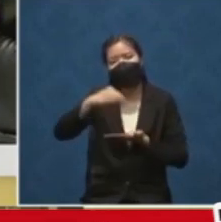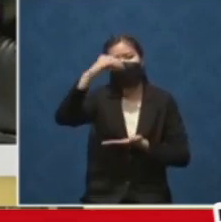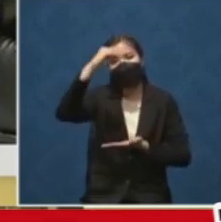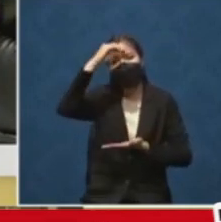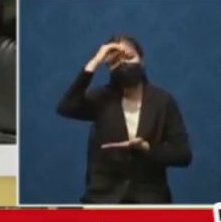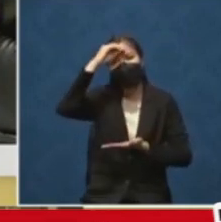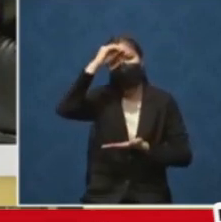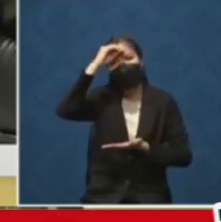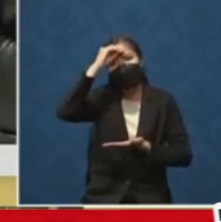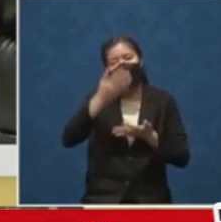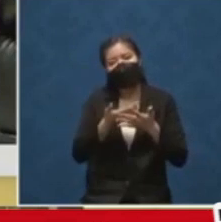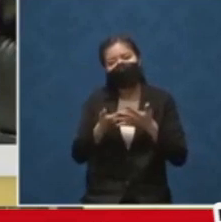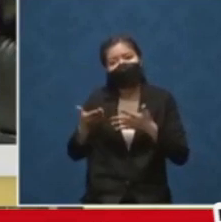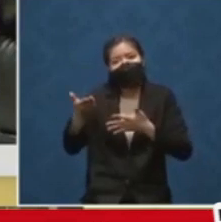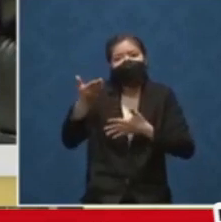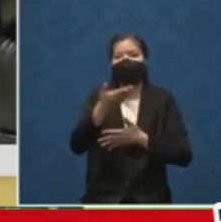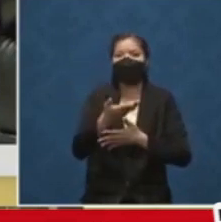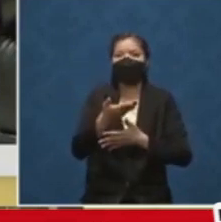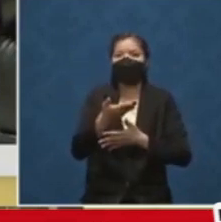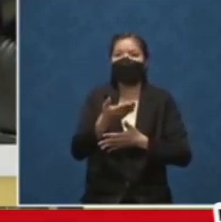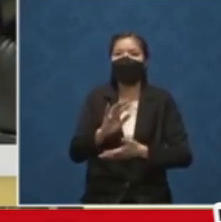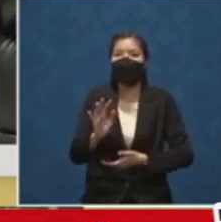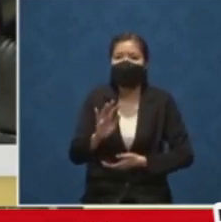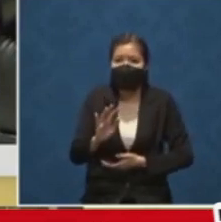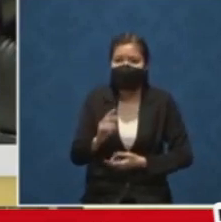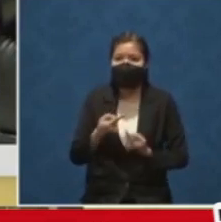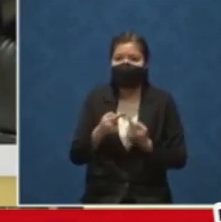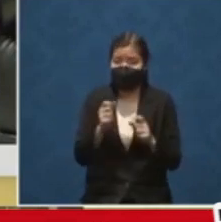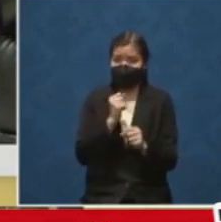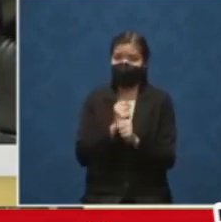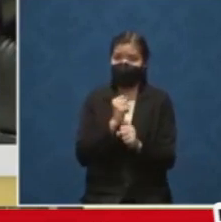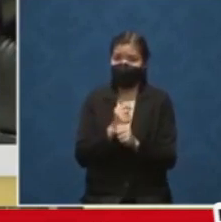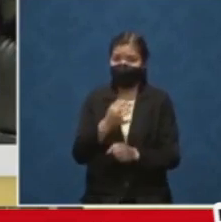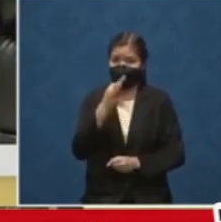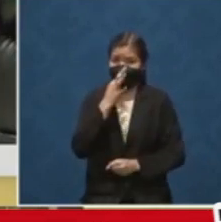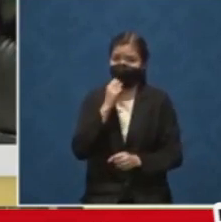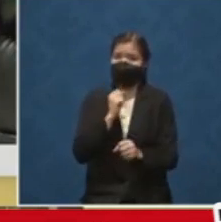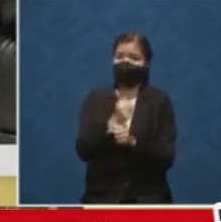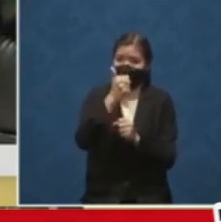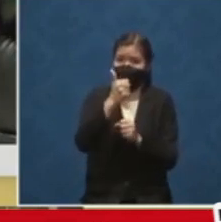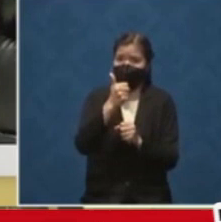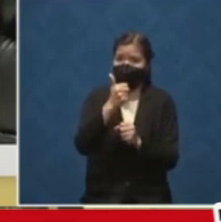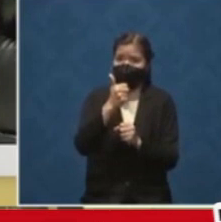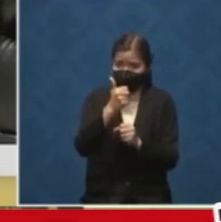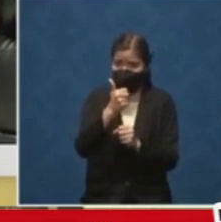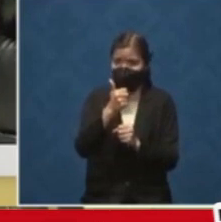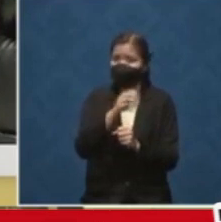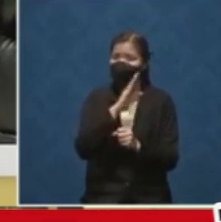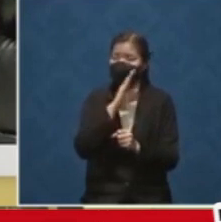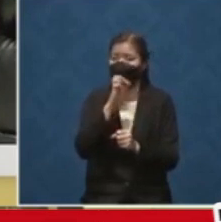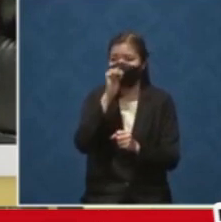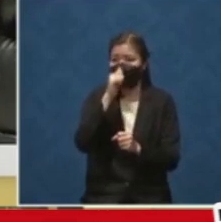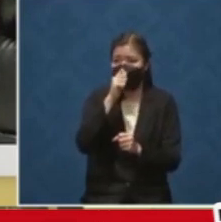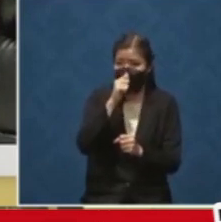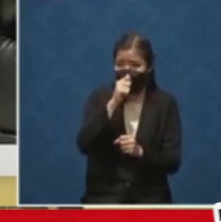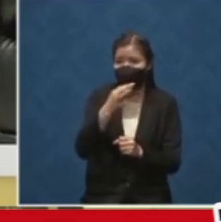ศึกษาก็ไมได้สูงมากมายพอทำงานได้ให้มีโอกาสอย่างเท่าเทียมปากฏวาเรื่องแบบนี้รบ